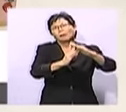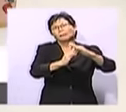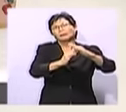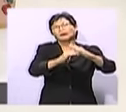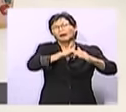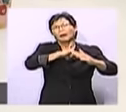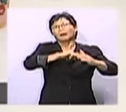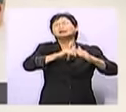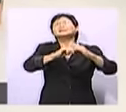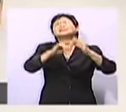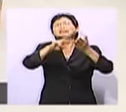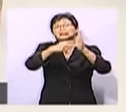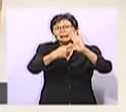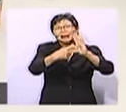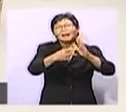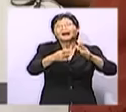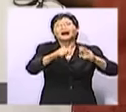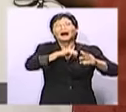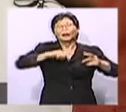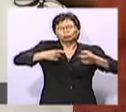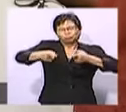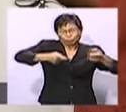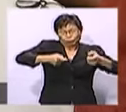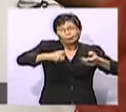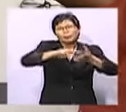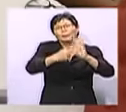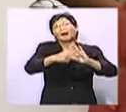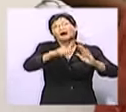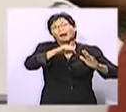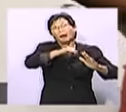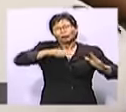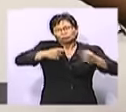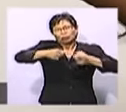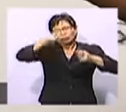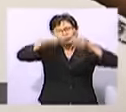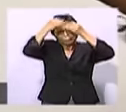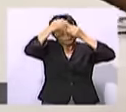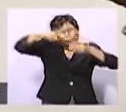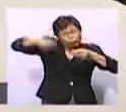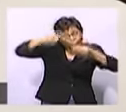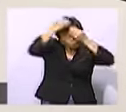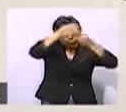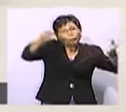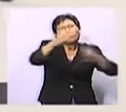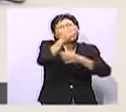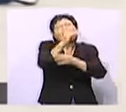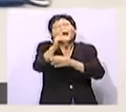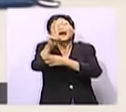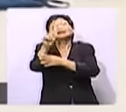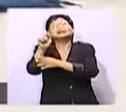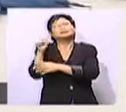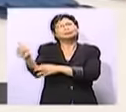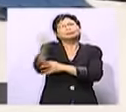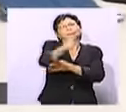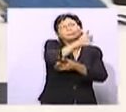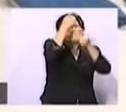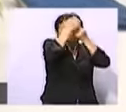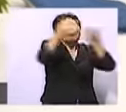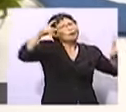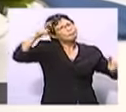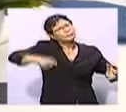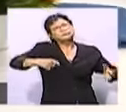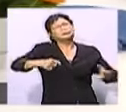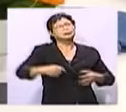anggota pentadbiran. Justru sebagai anggota pentadbiran, mereka wajib mengisytiharkan aset masing-masing.